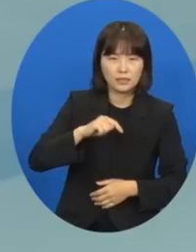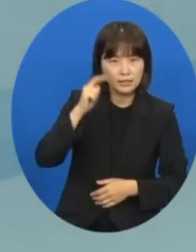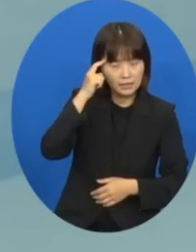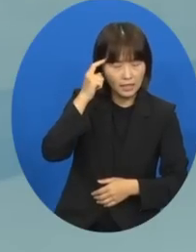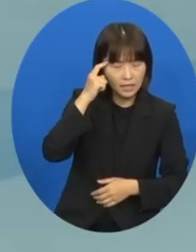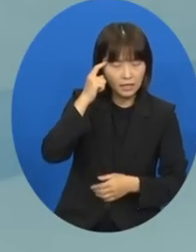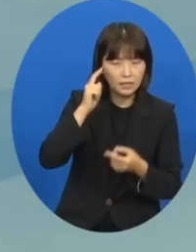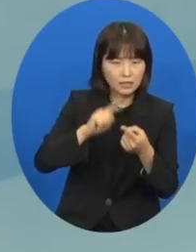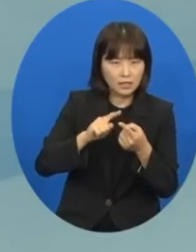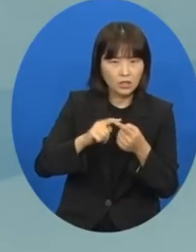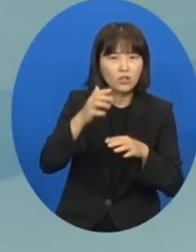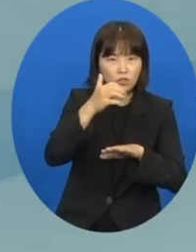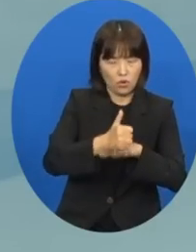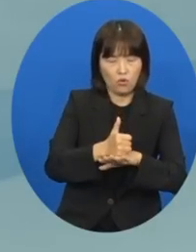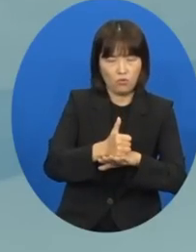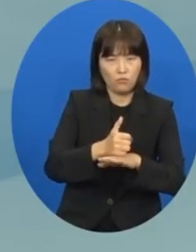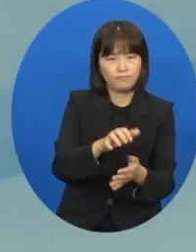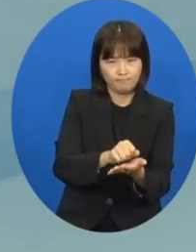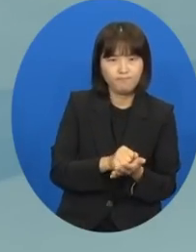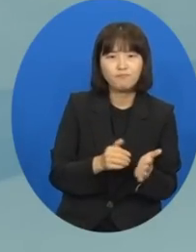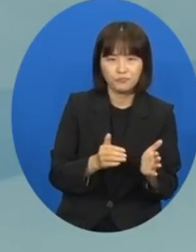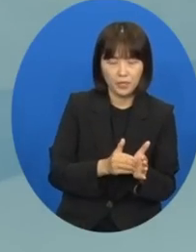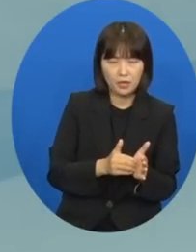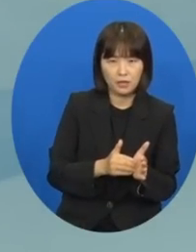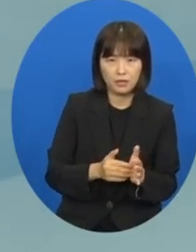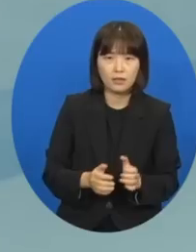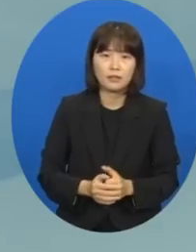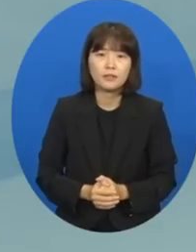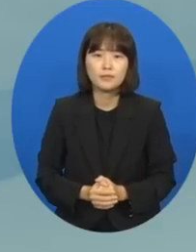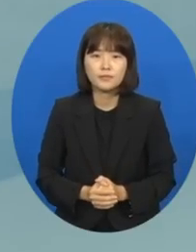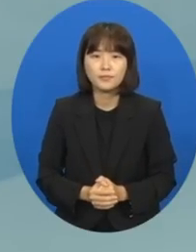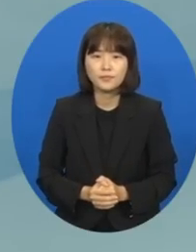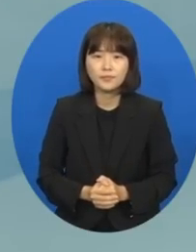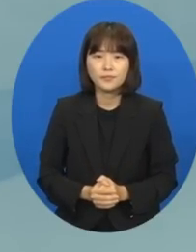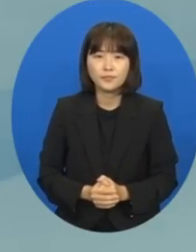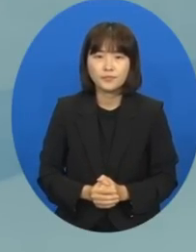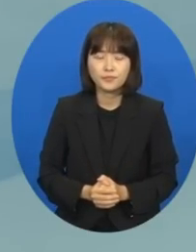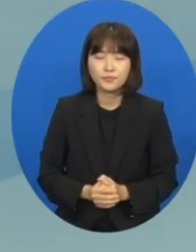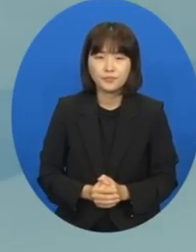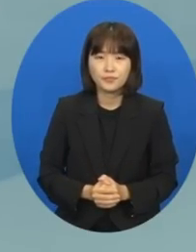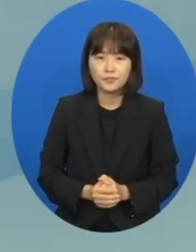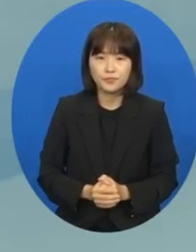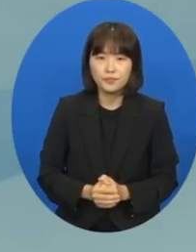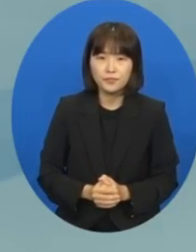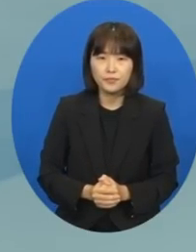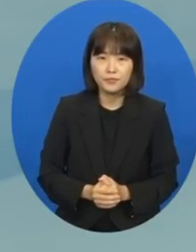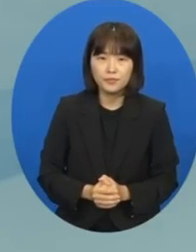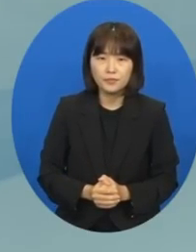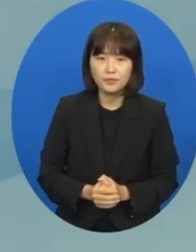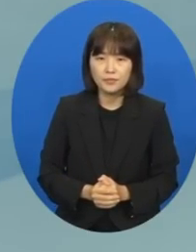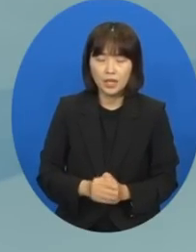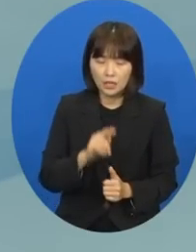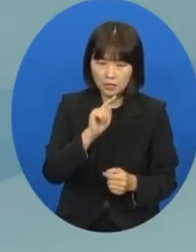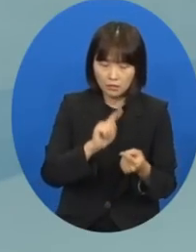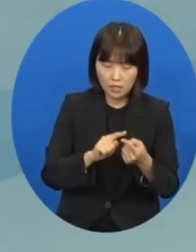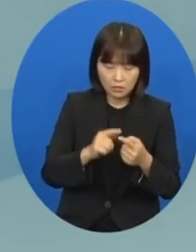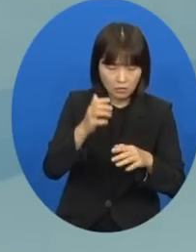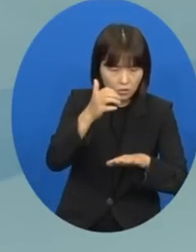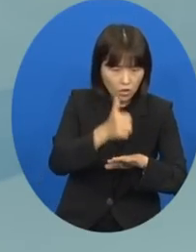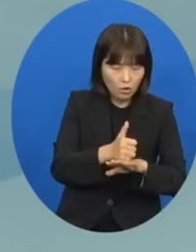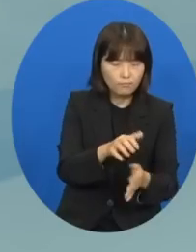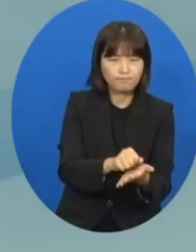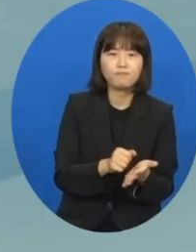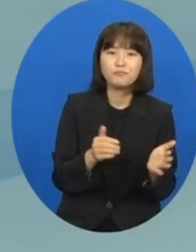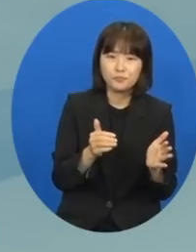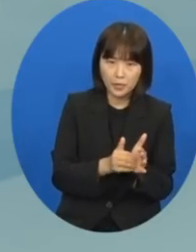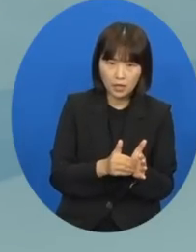진리의 말씀이 아니라 어떤 주어진 그게 그녀의 생각일 수도 있고 사탄이 집어준 생각일 수도 있는데 그것을 결론으로 삼아요.